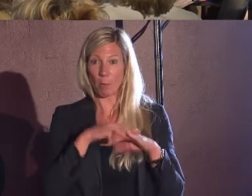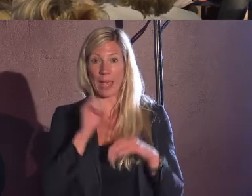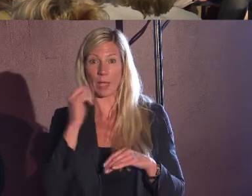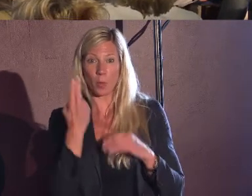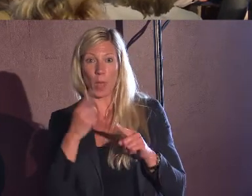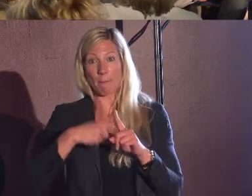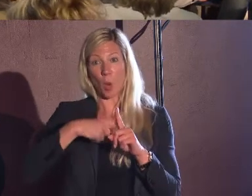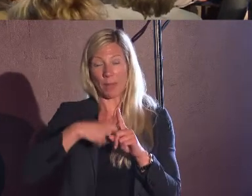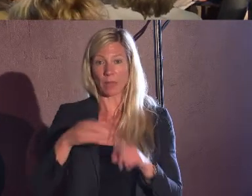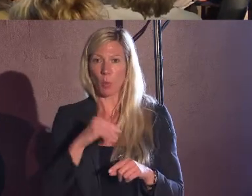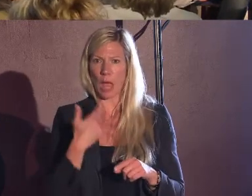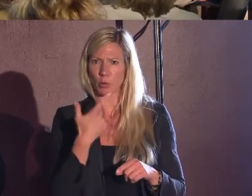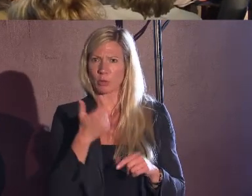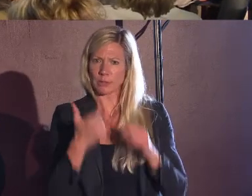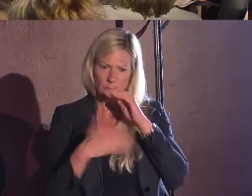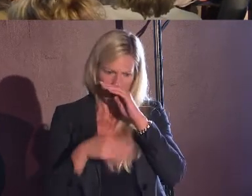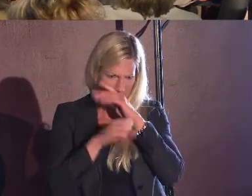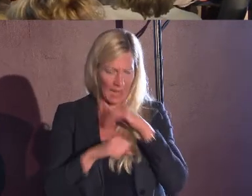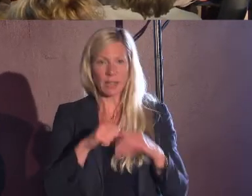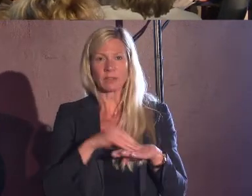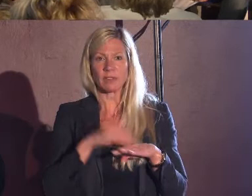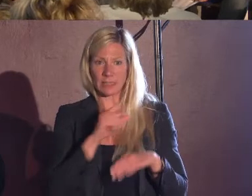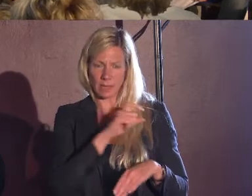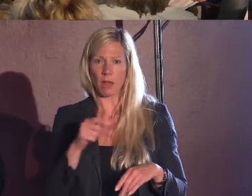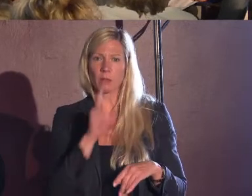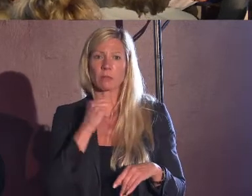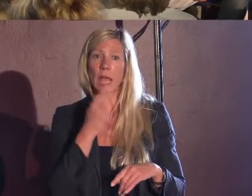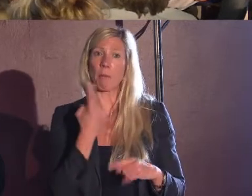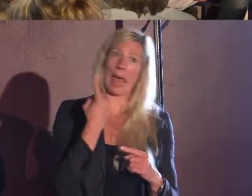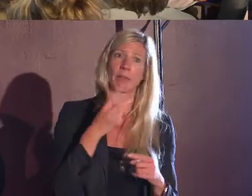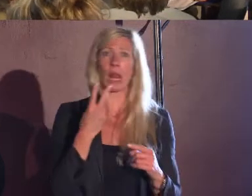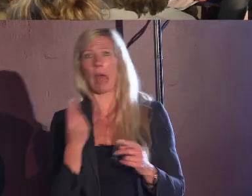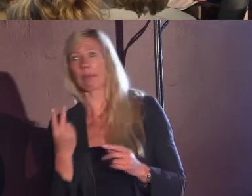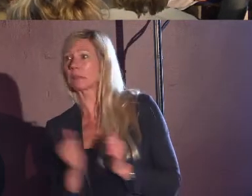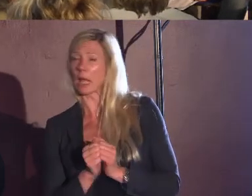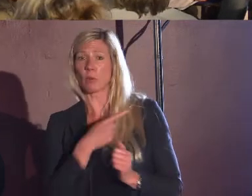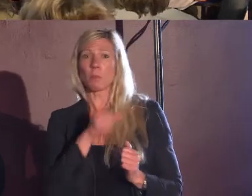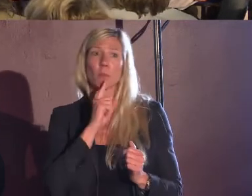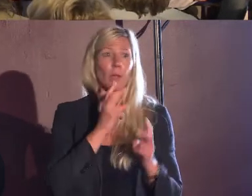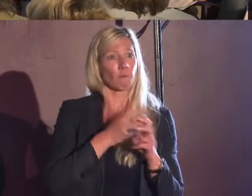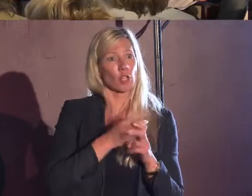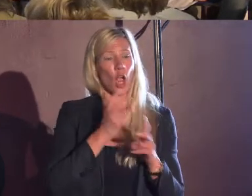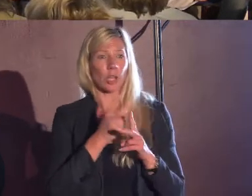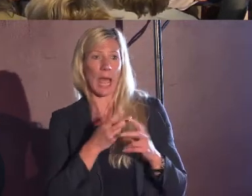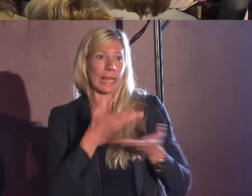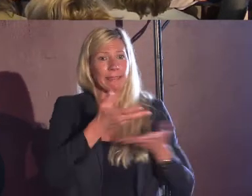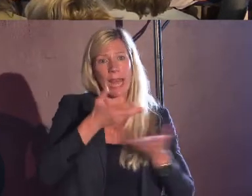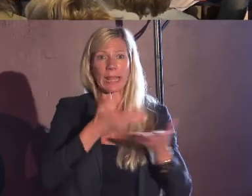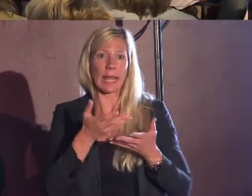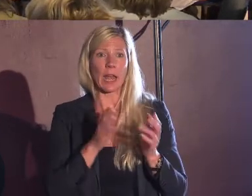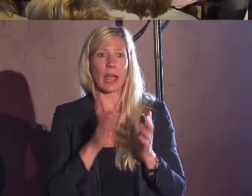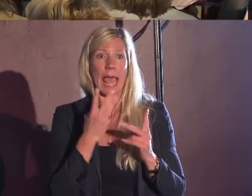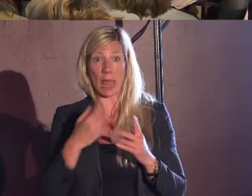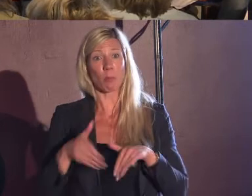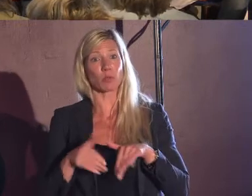jag tror, 76% av alla svenskar som säger att de på ett eller annat sätt interagerar eller tar del av eller själva producerar kultur. Och